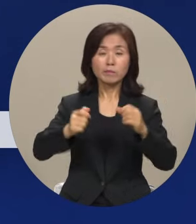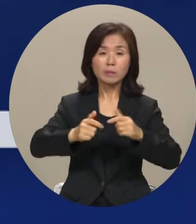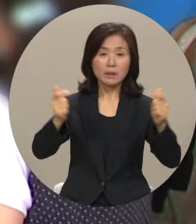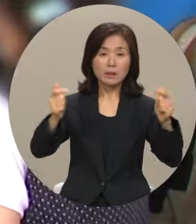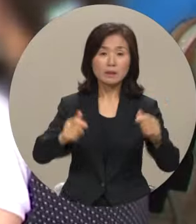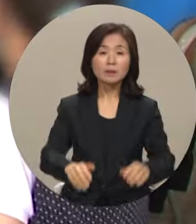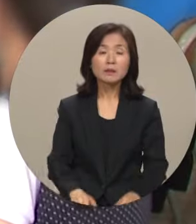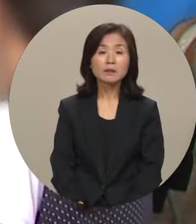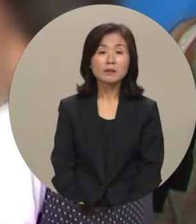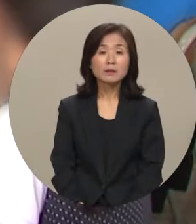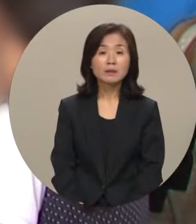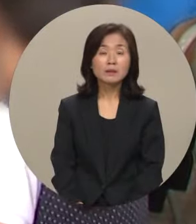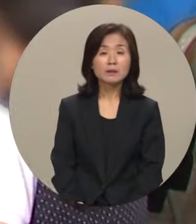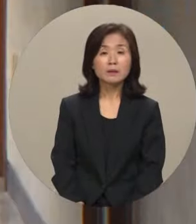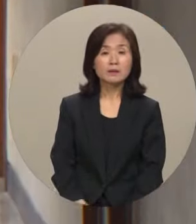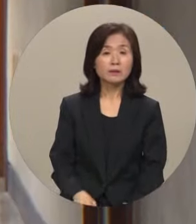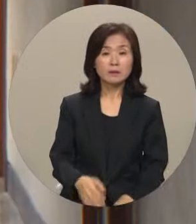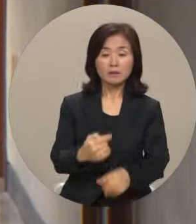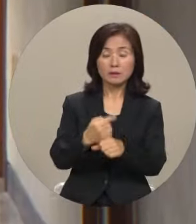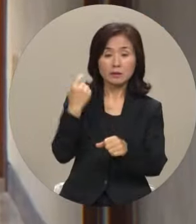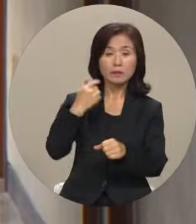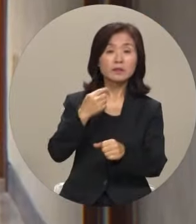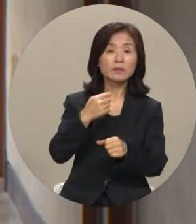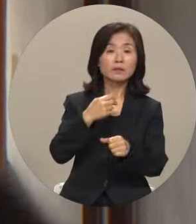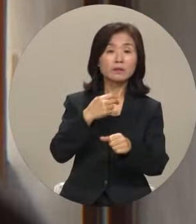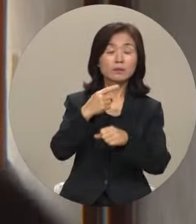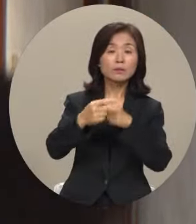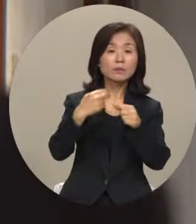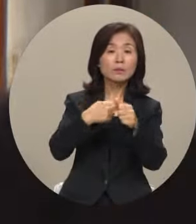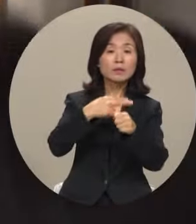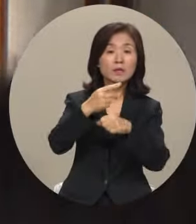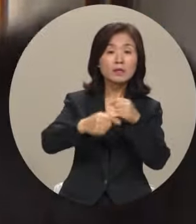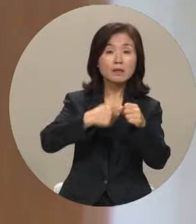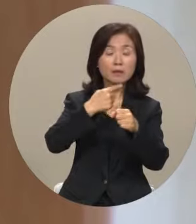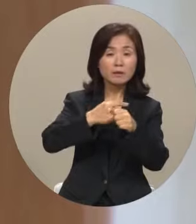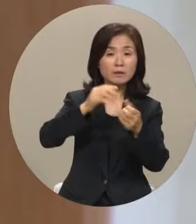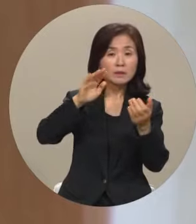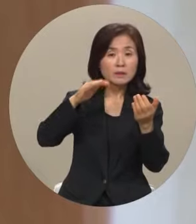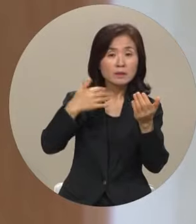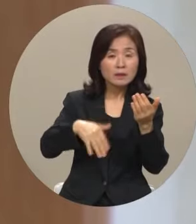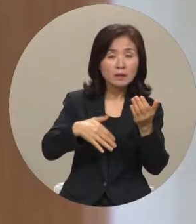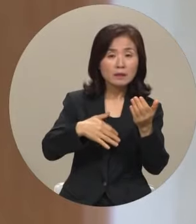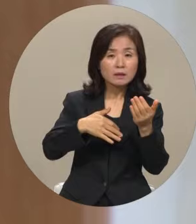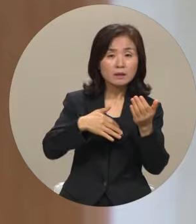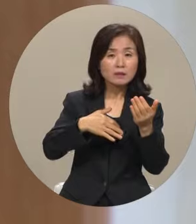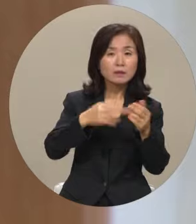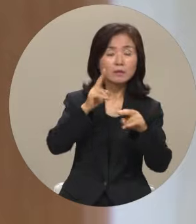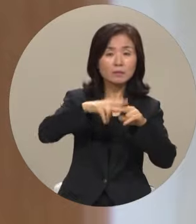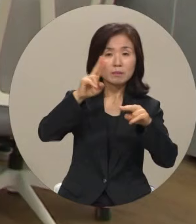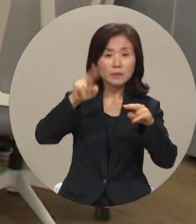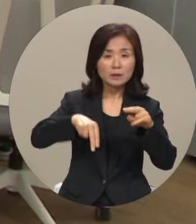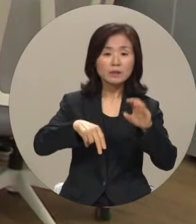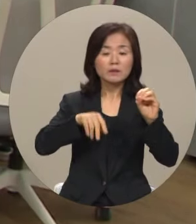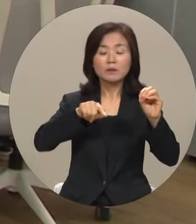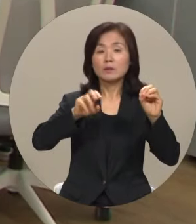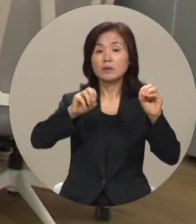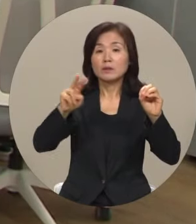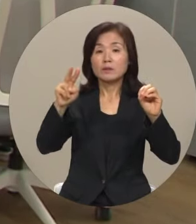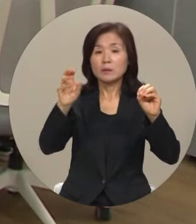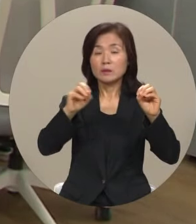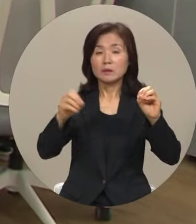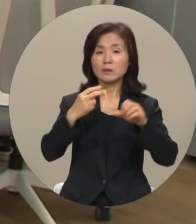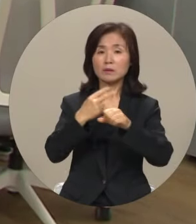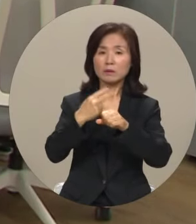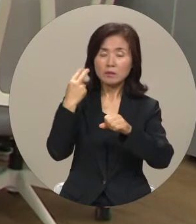겁니다 연차별로 보면 지난해 1년도 되지 않아 이을 그만둔 교사의 비율은 0.02% 전년에 두